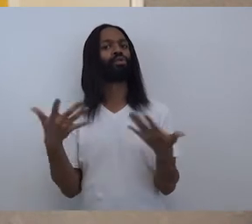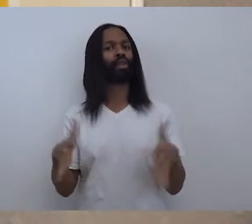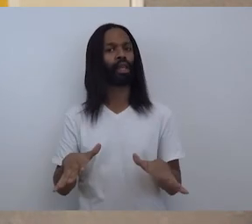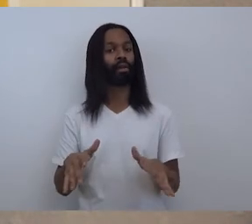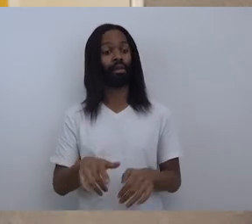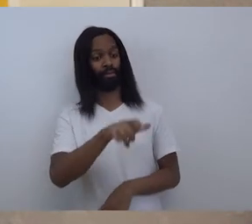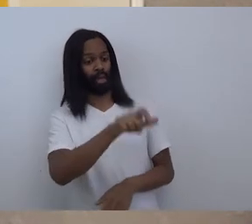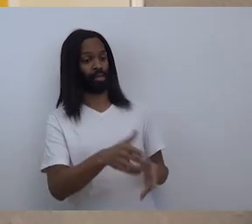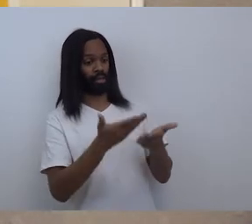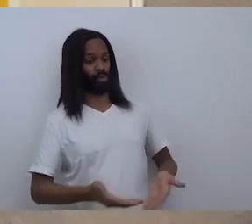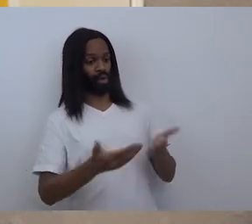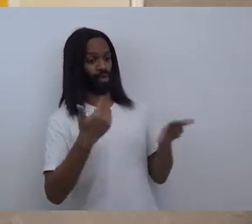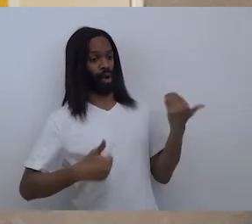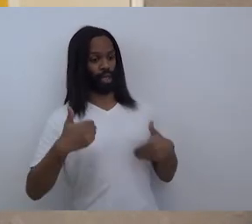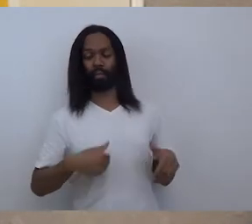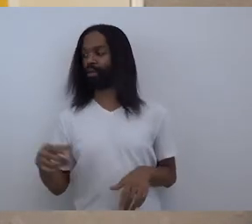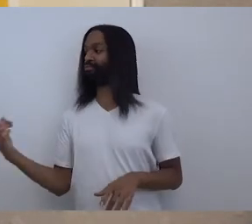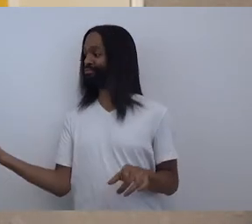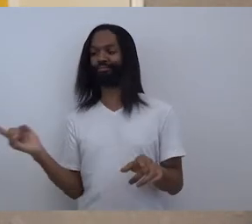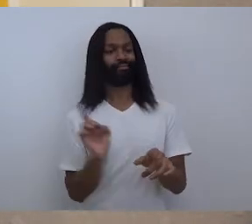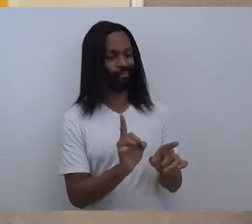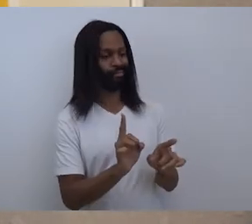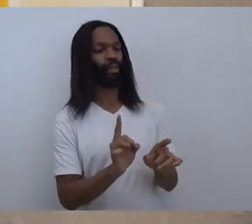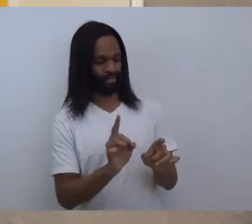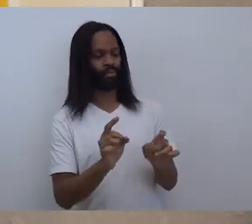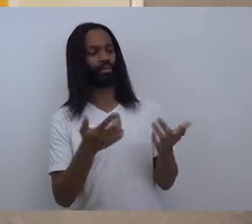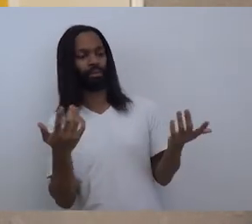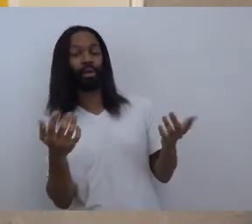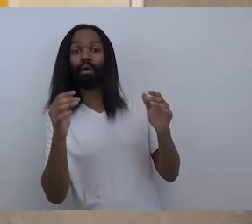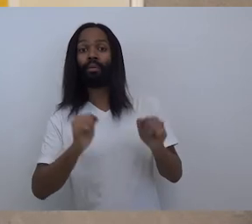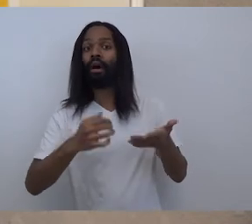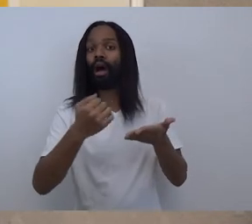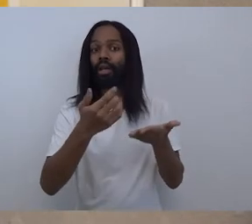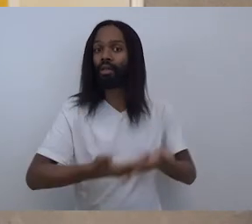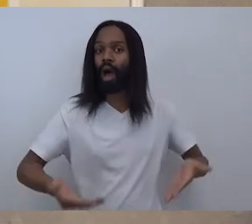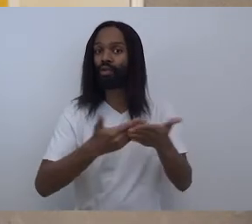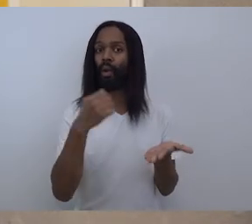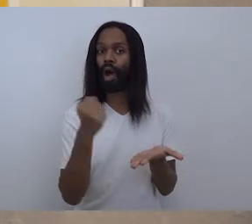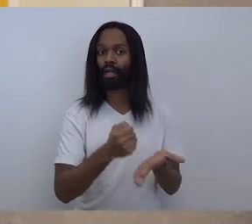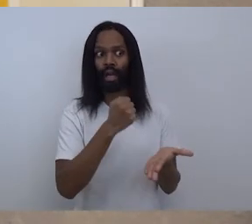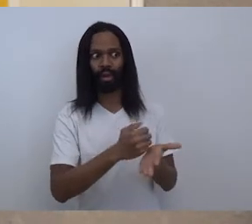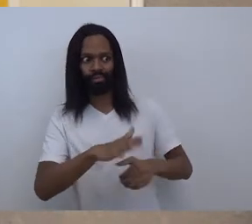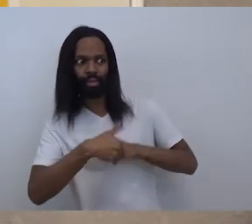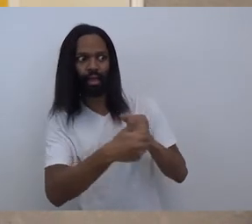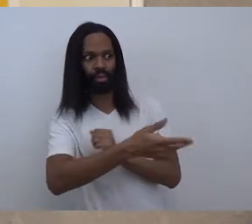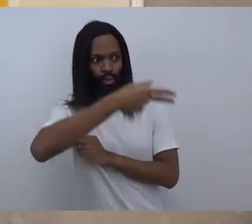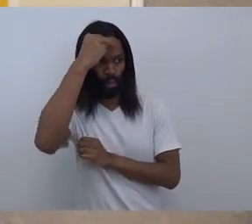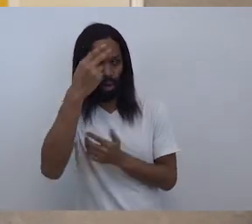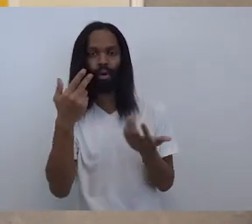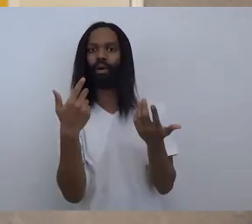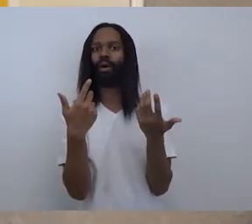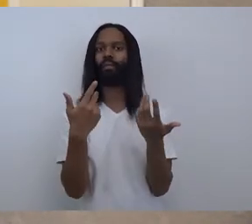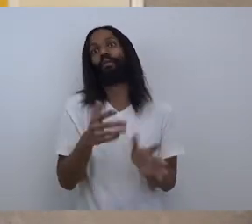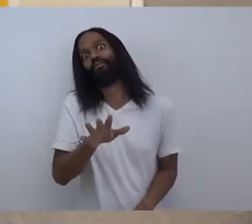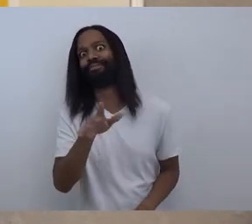viennent aider la personne en situation de handicap, qui viennent l'aider dans la compréhension de certaines